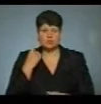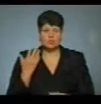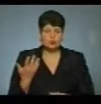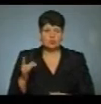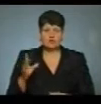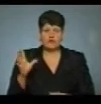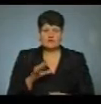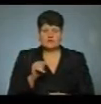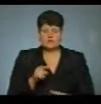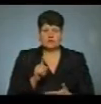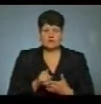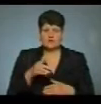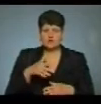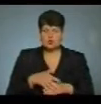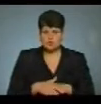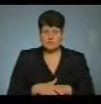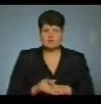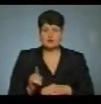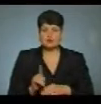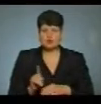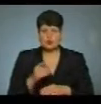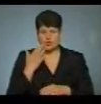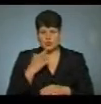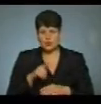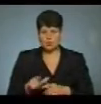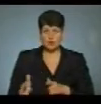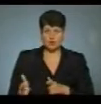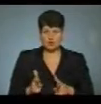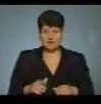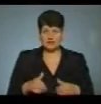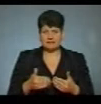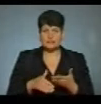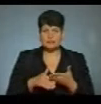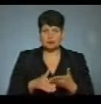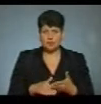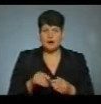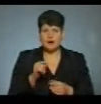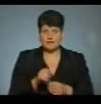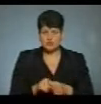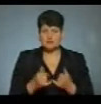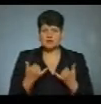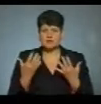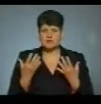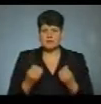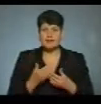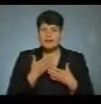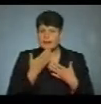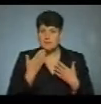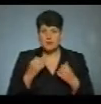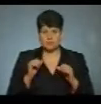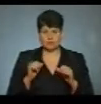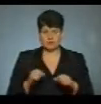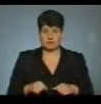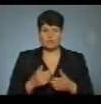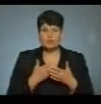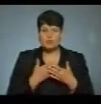я думаю, що всі вони повинні зрозуміти, що коли люди готові надавати допомогу, а вони, скажімо так, на сьогоднішній день не мають можливості, тому що